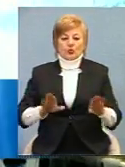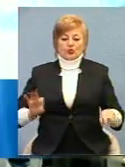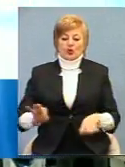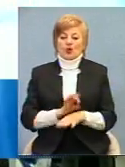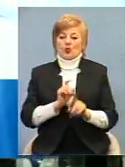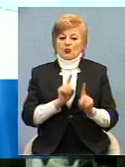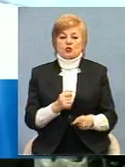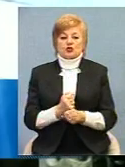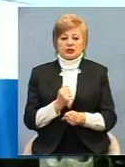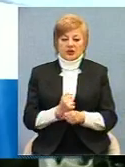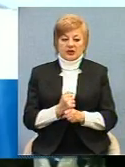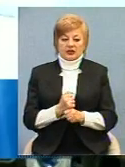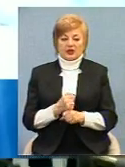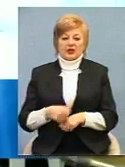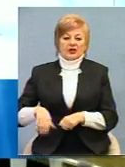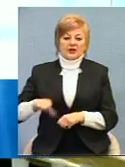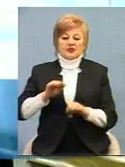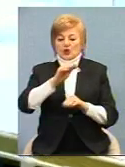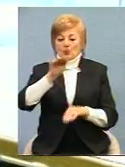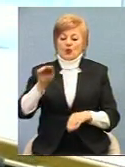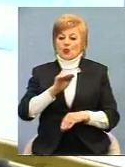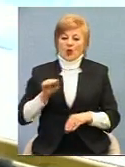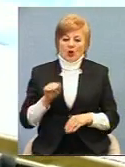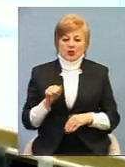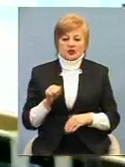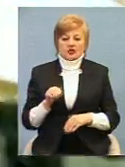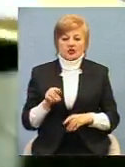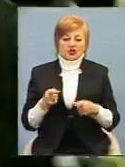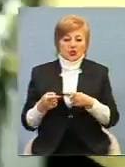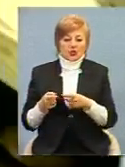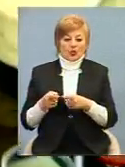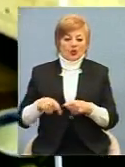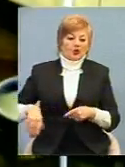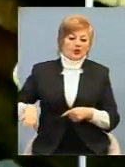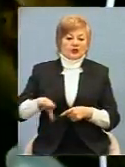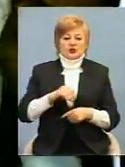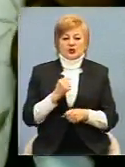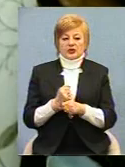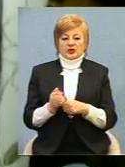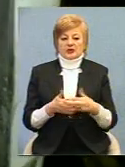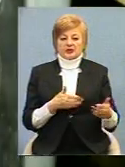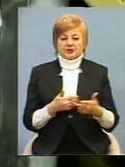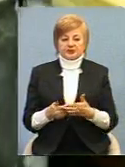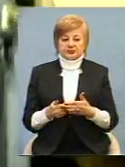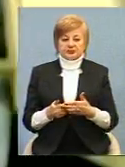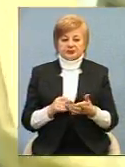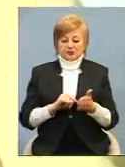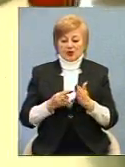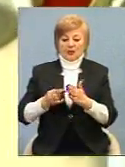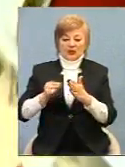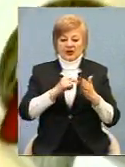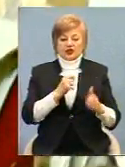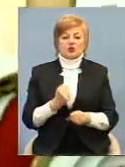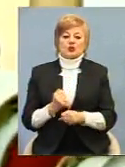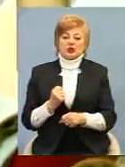мій муж. Вот ці от полочки, от цей от уголок теж він сидів. Пліточку